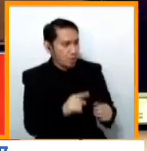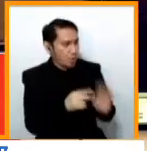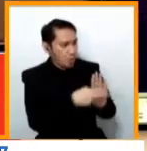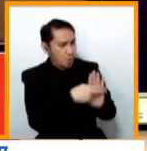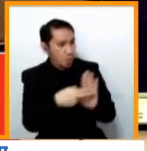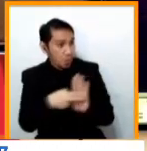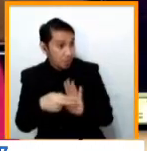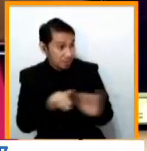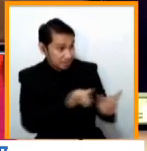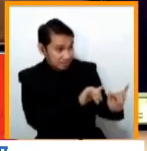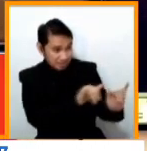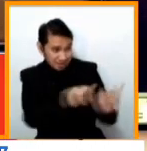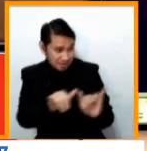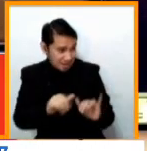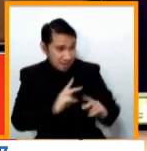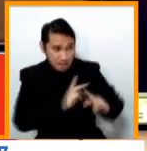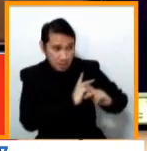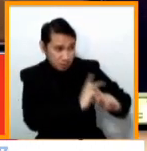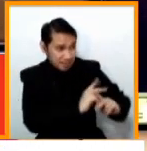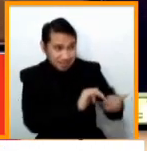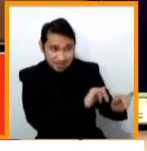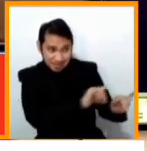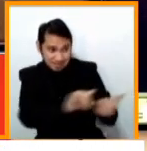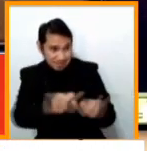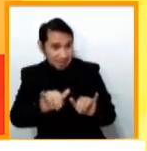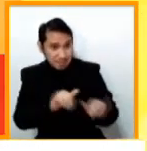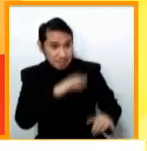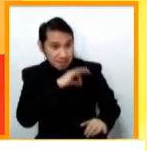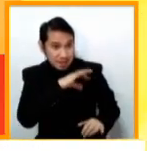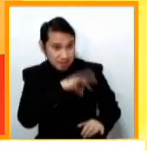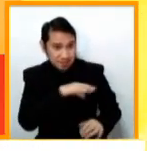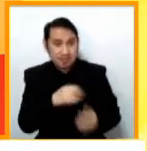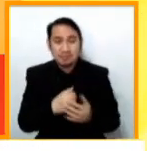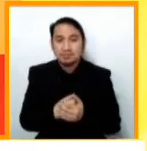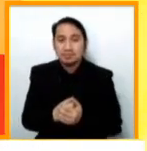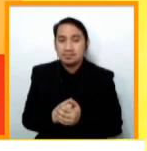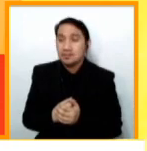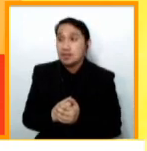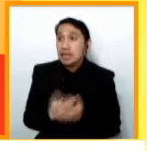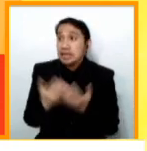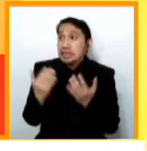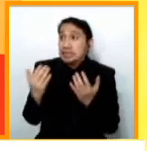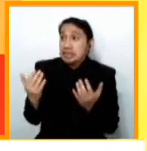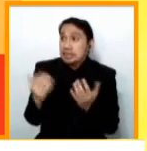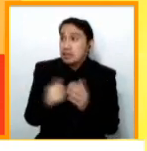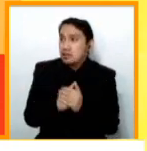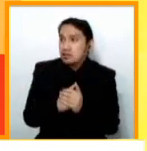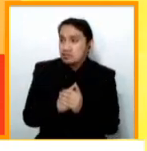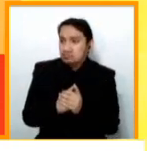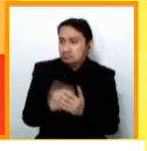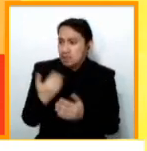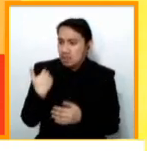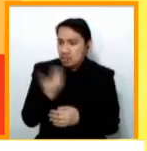brand ng COVID-19 vaccine, Dr. Legazpi? Sa mga lumalabas na eksperyensya namin sa PJC, pare-pareho lang.